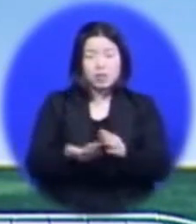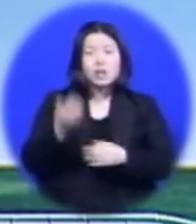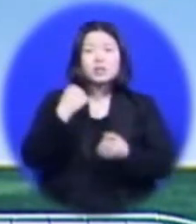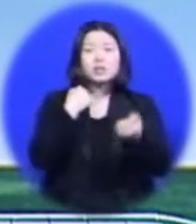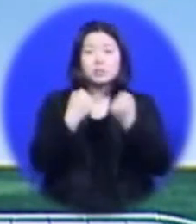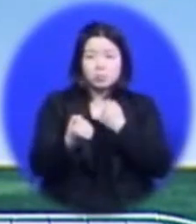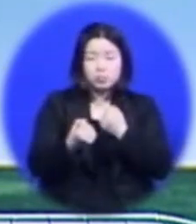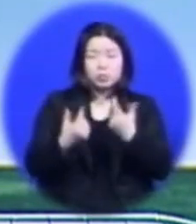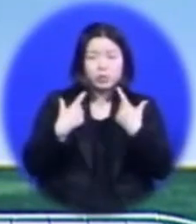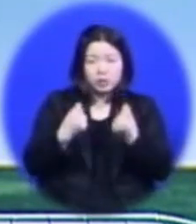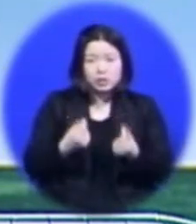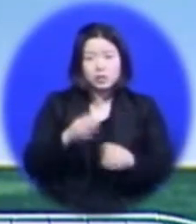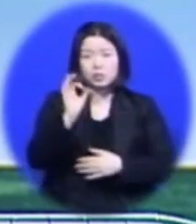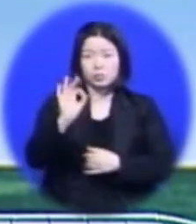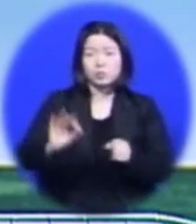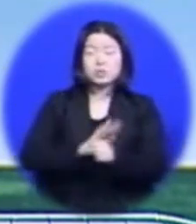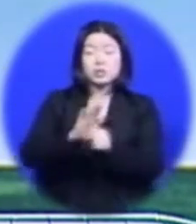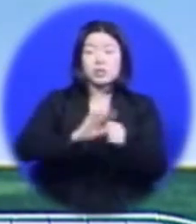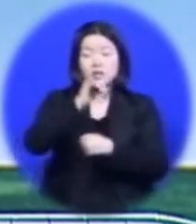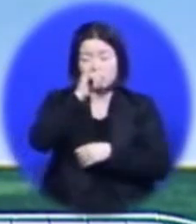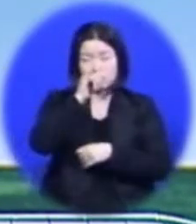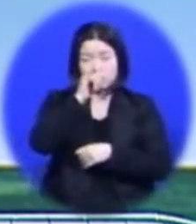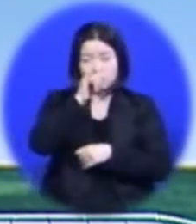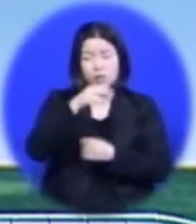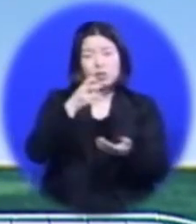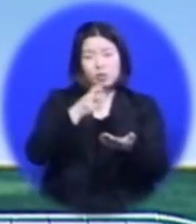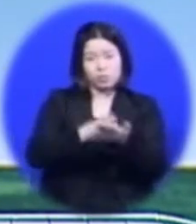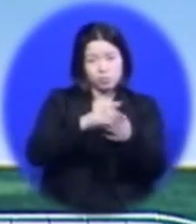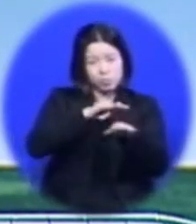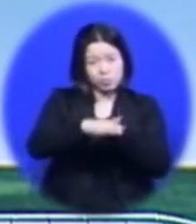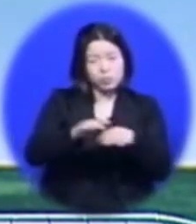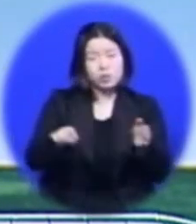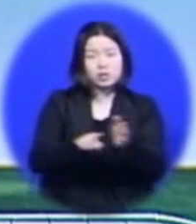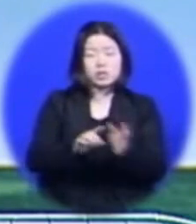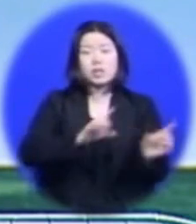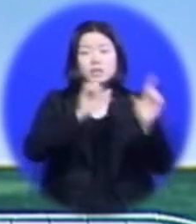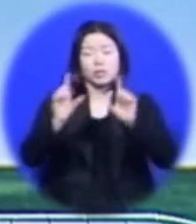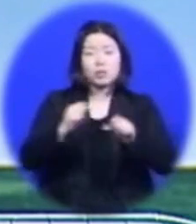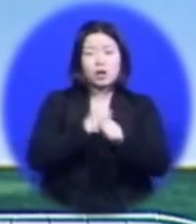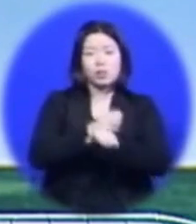여전히 돈을 사랑하고 있어요. 율법주의 신앙생활을 하고 있는 거예요.